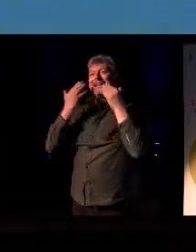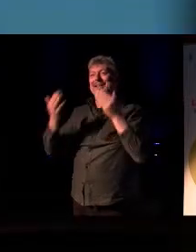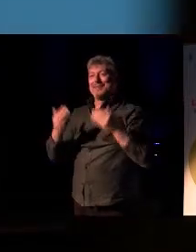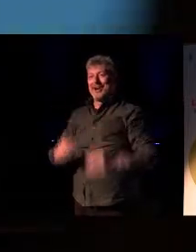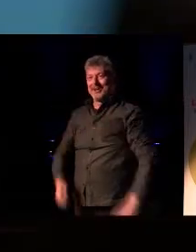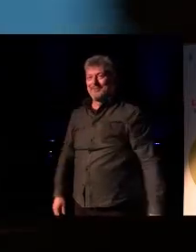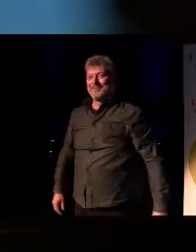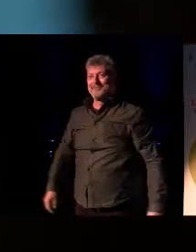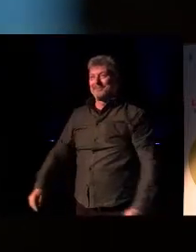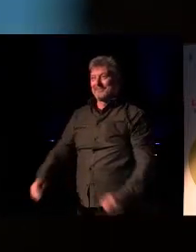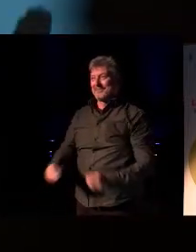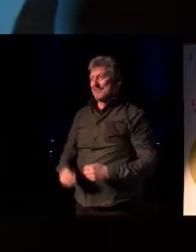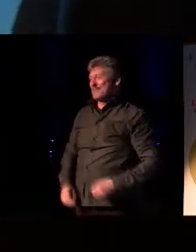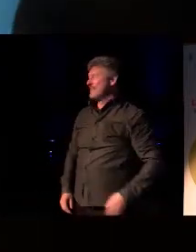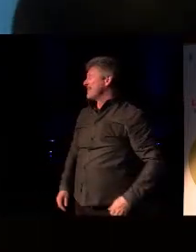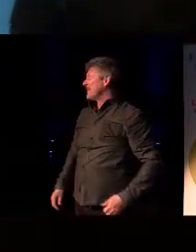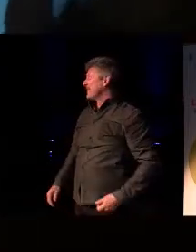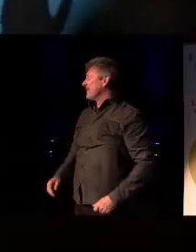bilde.